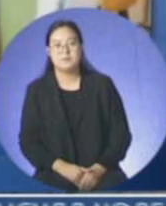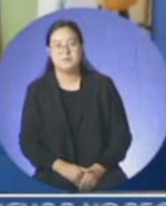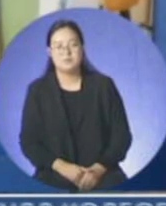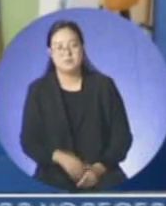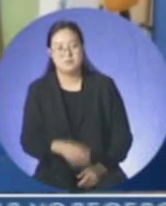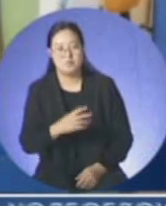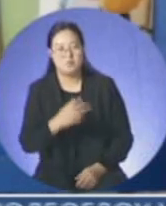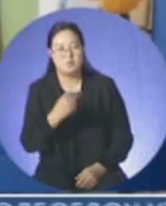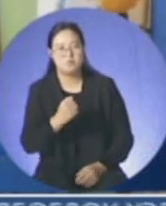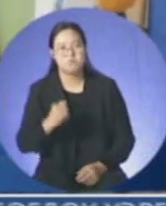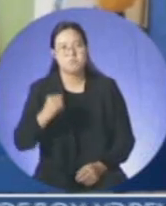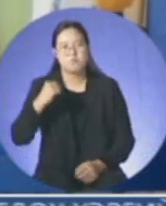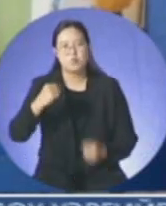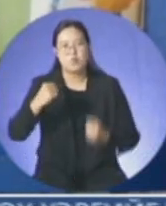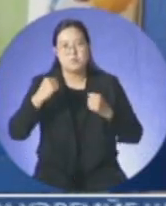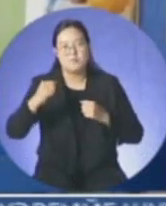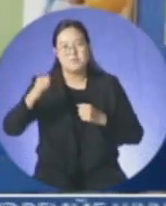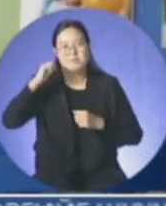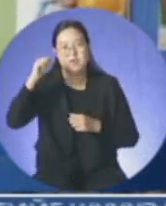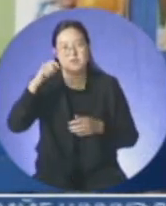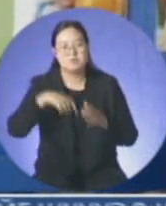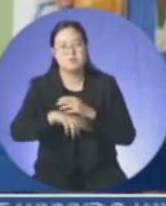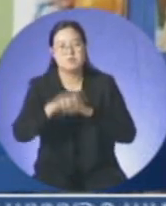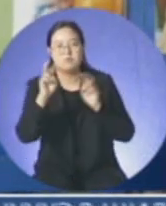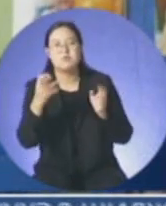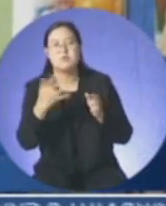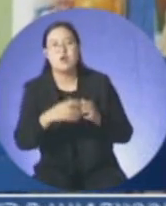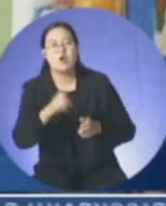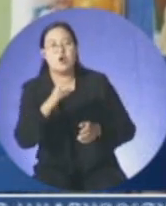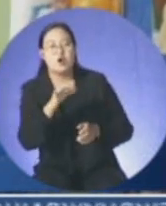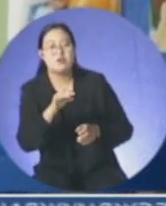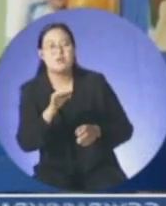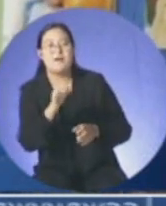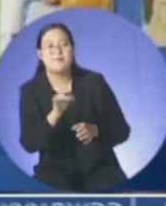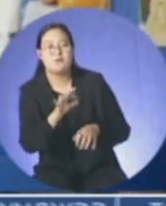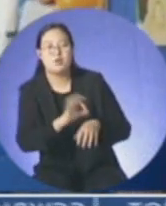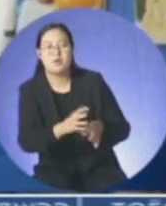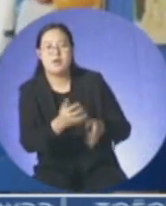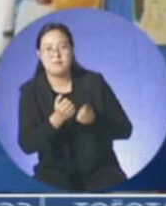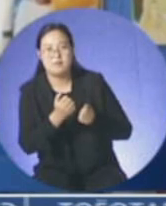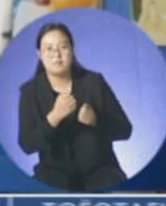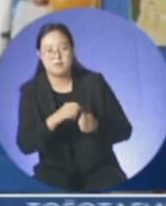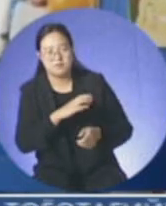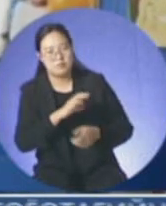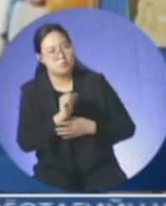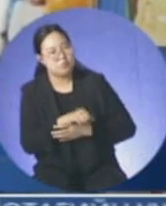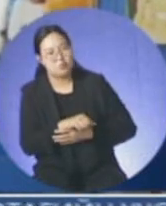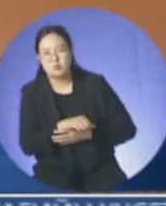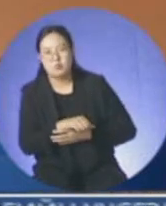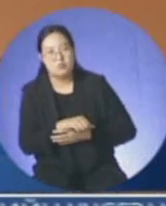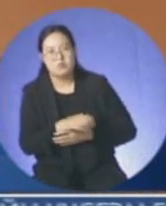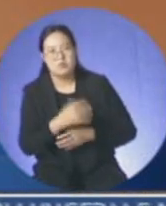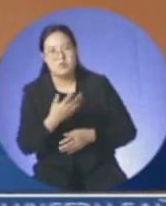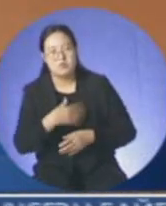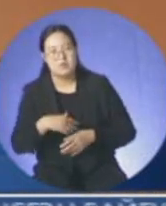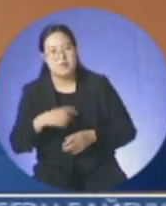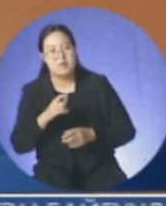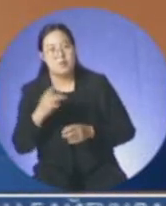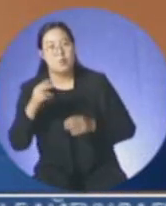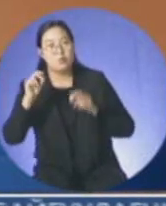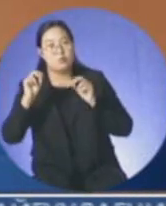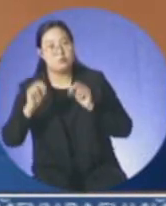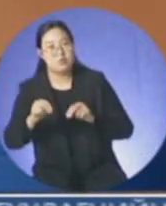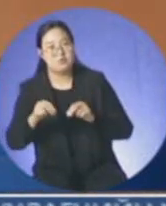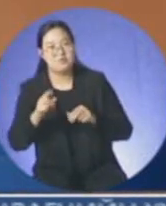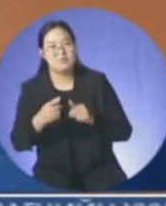Ирлэг баатууд өдрөлгийн хамгийн чухал хэсэг нь хот хадраар өвчсөн сэтгэлээр унтгүй эмчилгээгээ сайн хийж, эрүүл босон хүүхдүүдэд